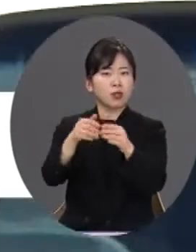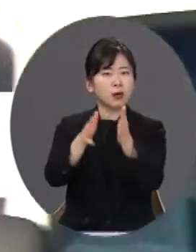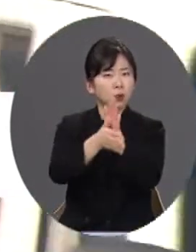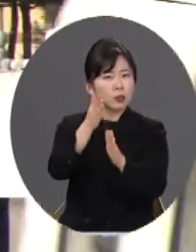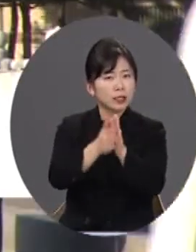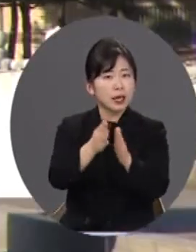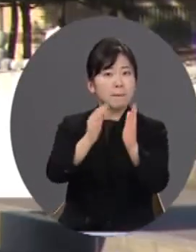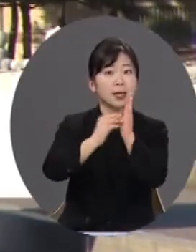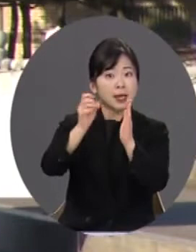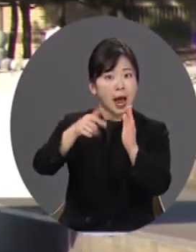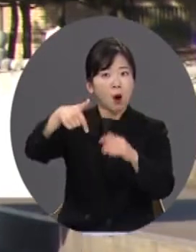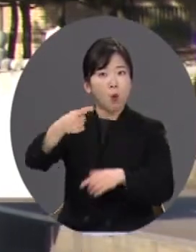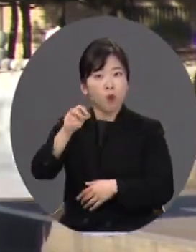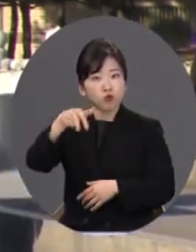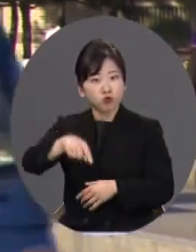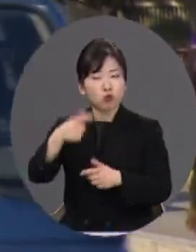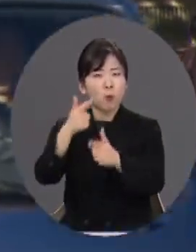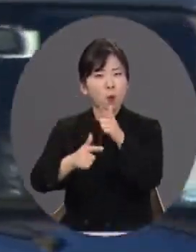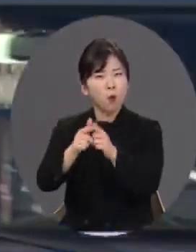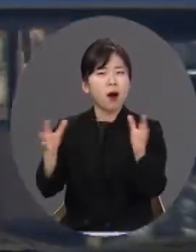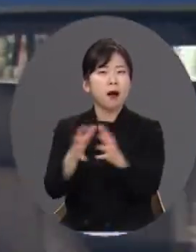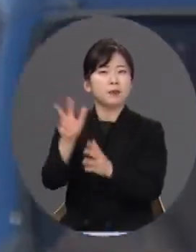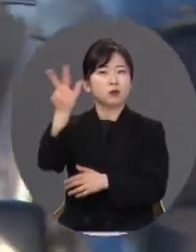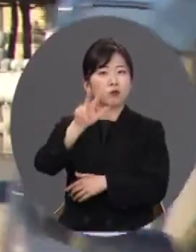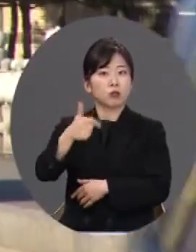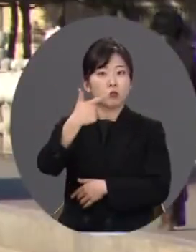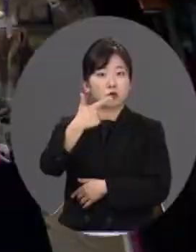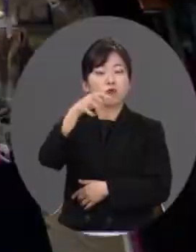목포시 등 전국 6곳이 지정 됐습니다